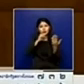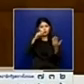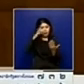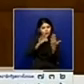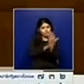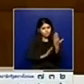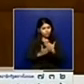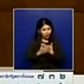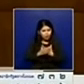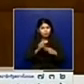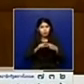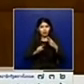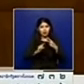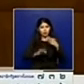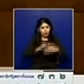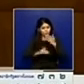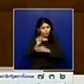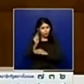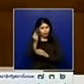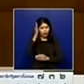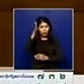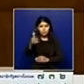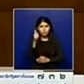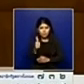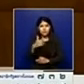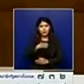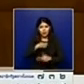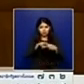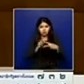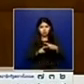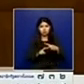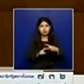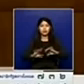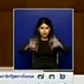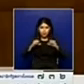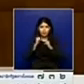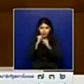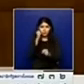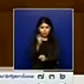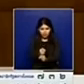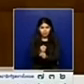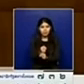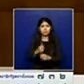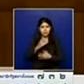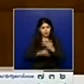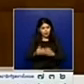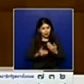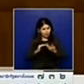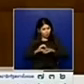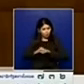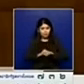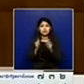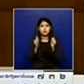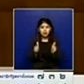ต้องการอนาคตที่ดีสำหรับลูกหลานเยาวชนไทยรัฐบาลพยายามทำอย่างเต็มที่นะครับเป็นสองเรื่องที่น่าจะเดินไปด้วยกันได้เราต้องหาทางแก้ไ